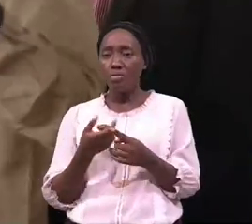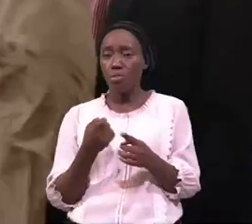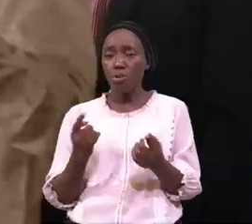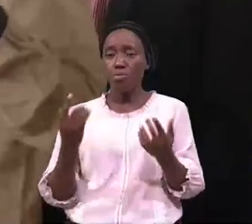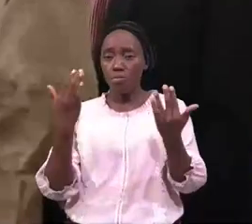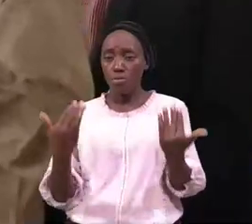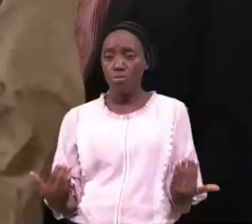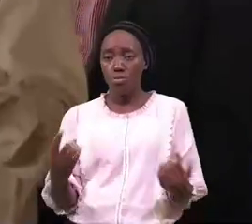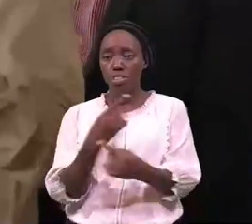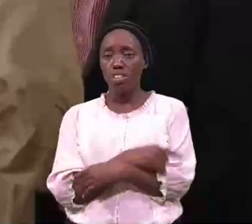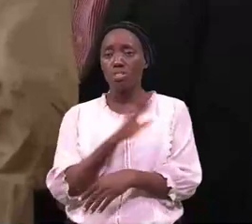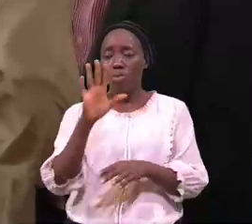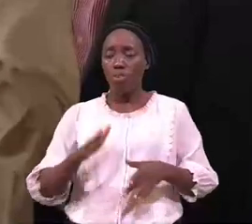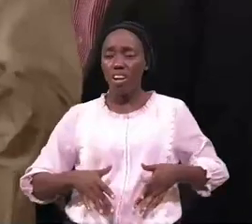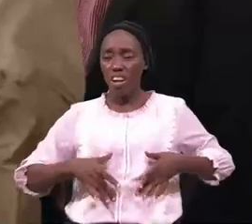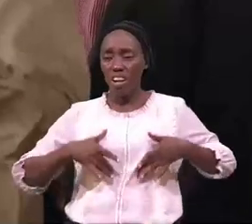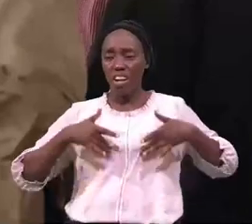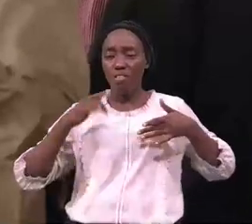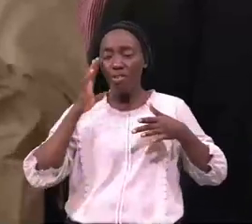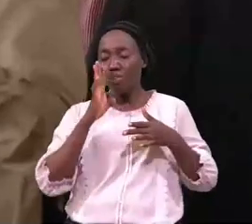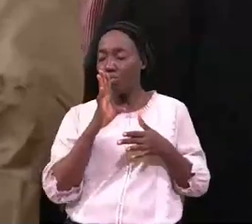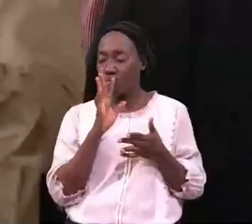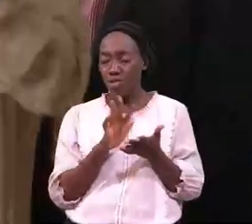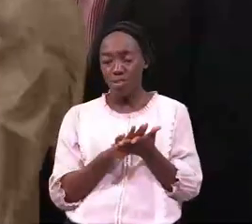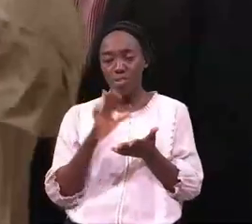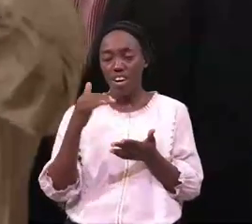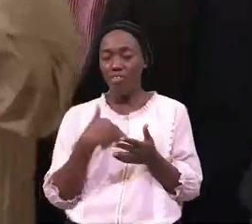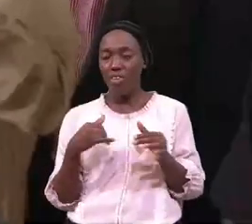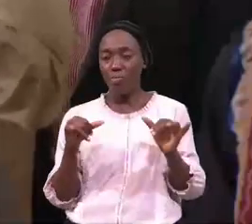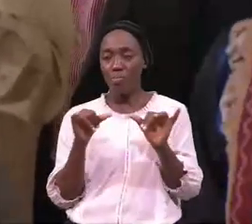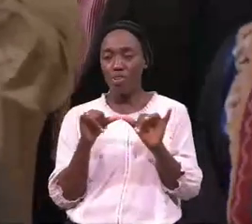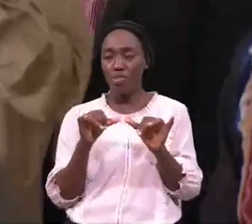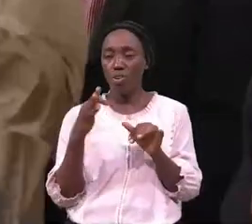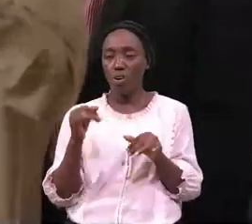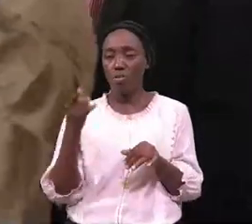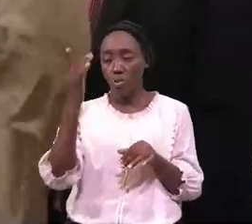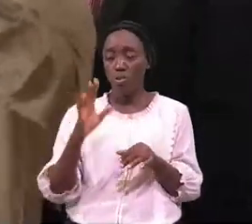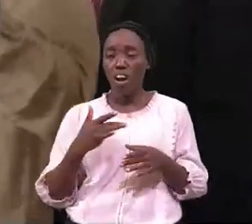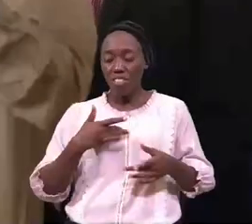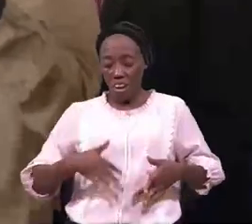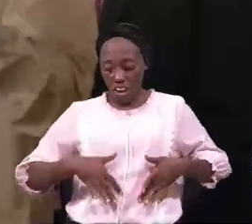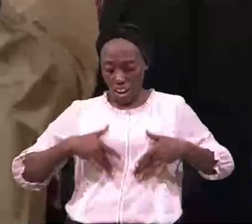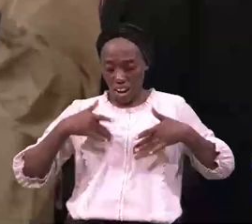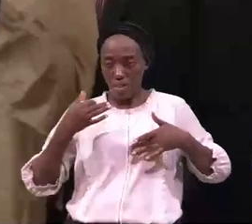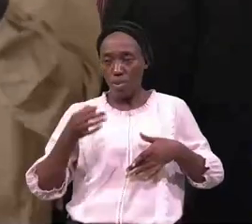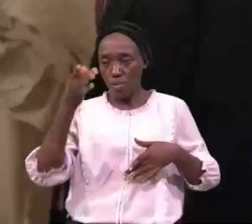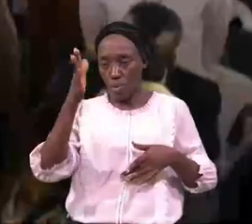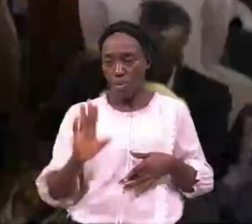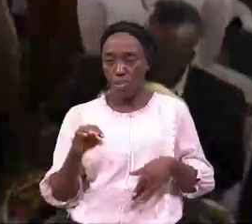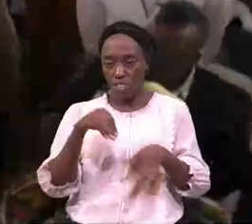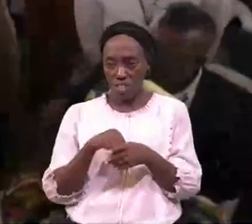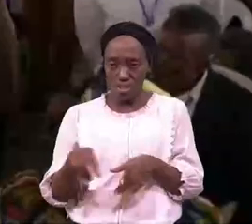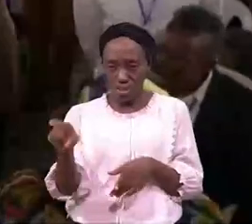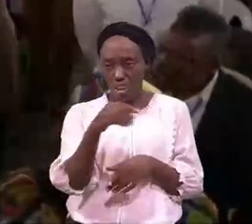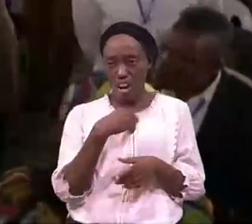sera glorieuse. Tu auras la nature de Dieu. Tu auras la vie de Dieu. Tu auras la pureté